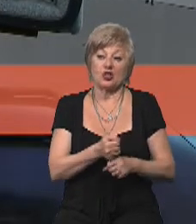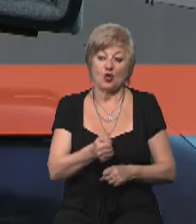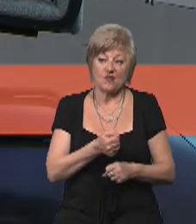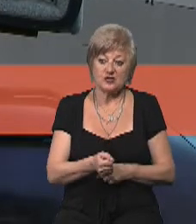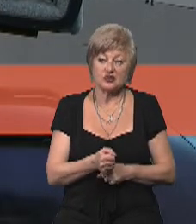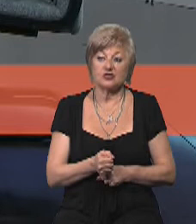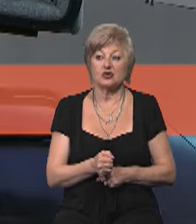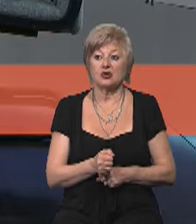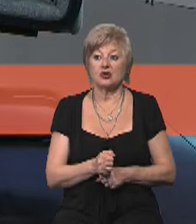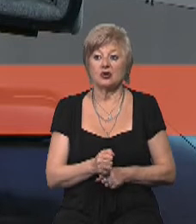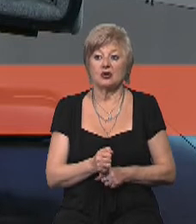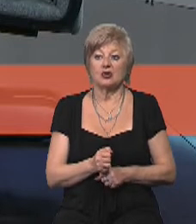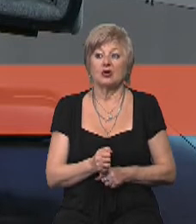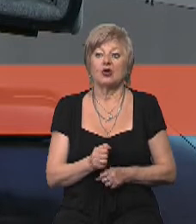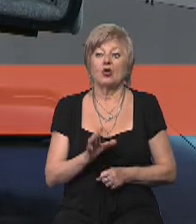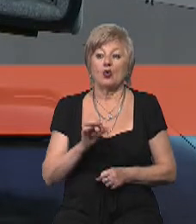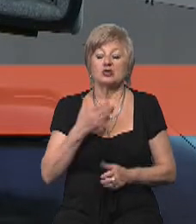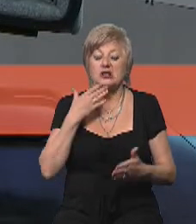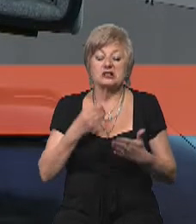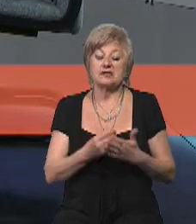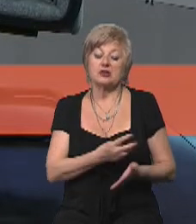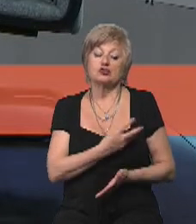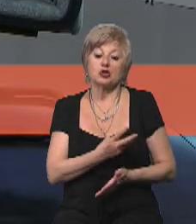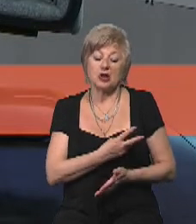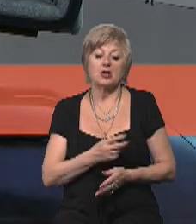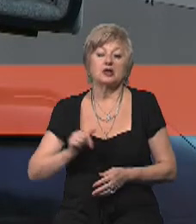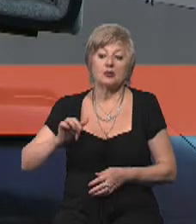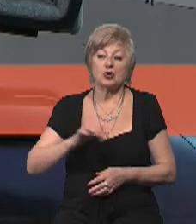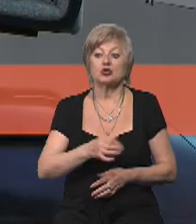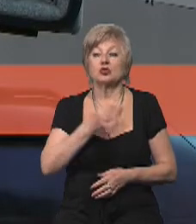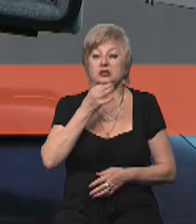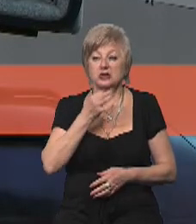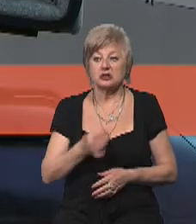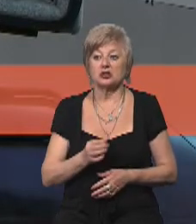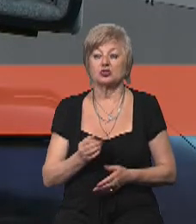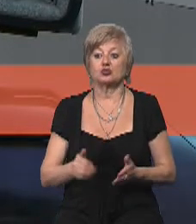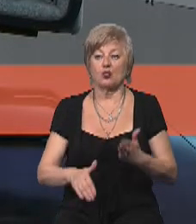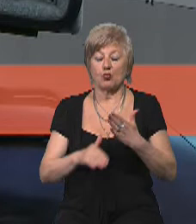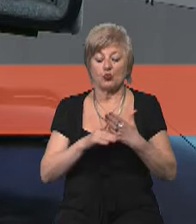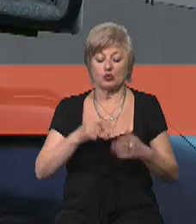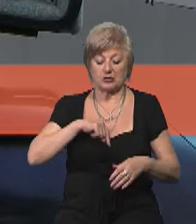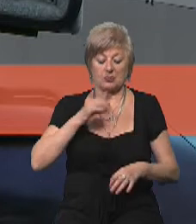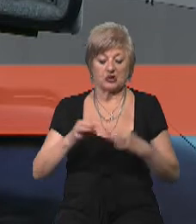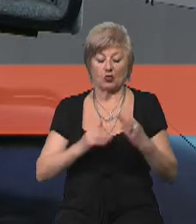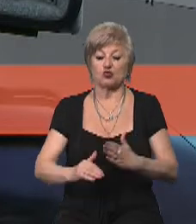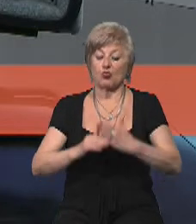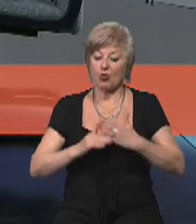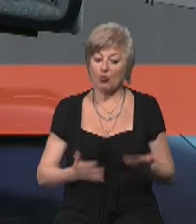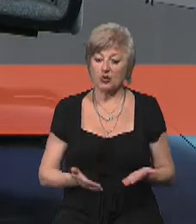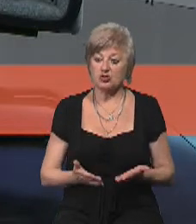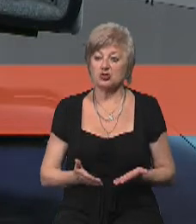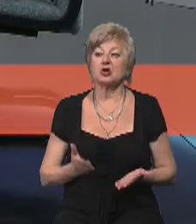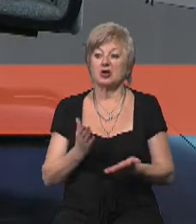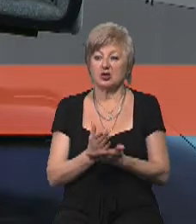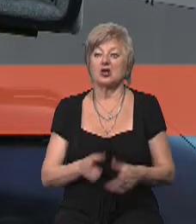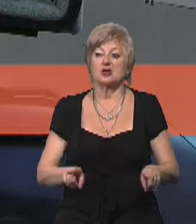Він за власним бажанням звернувся, він отримує психологічну допомогу. Є така